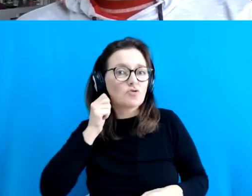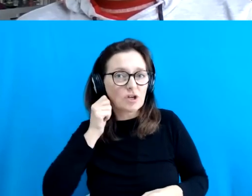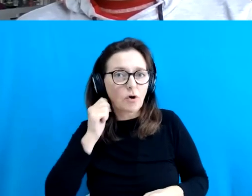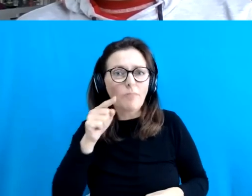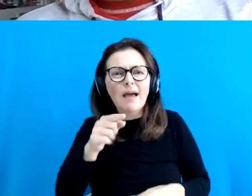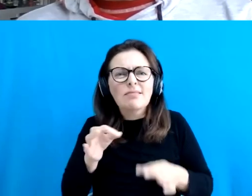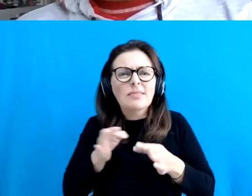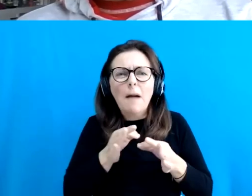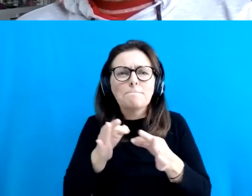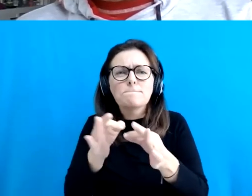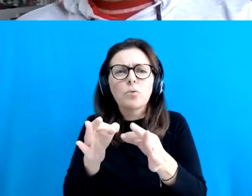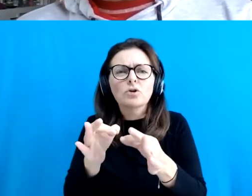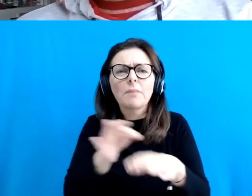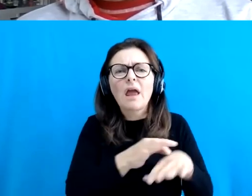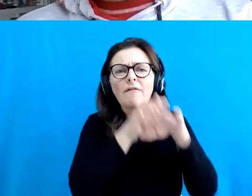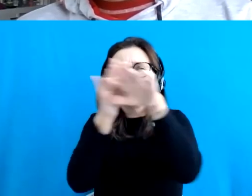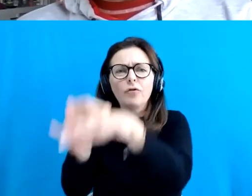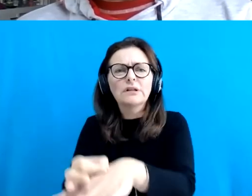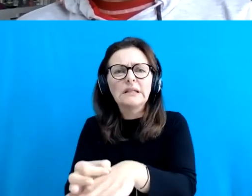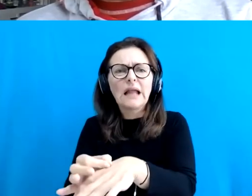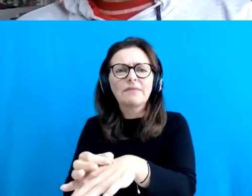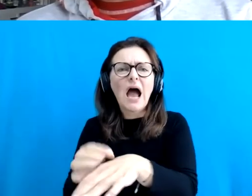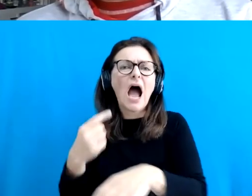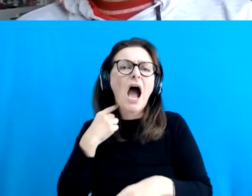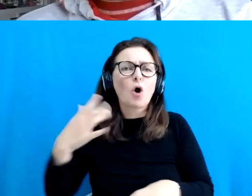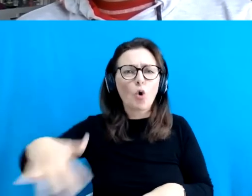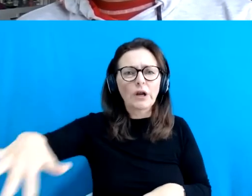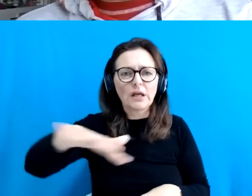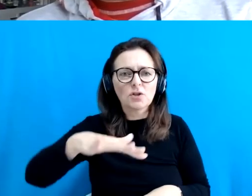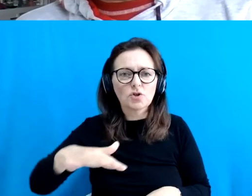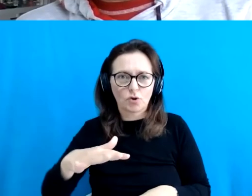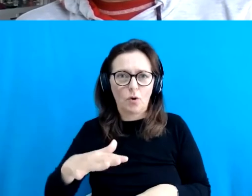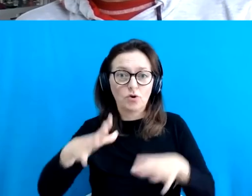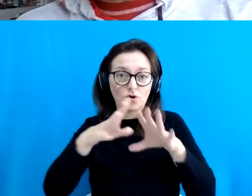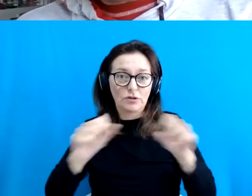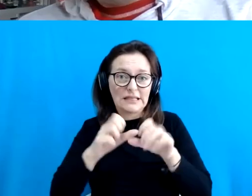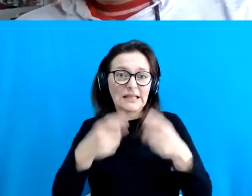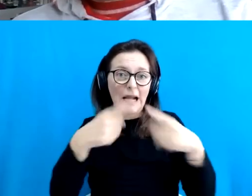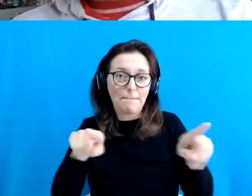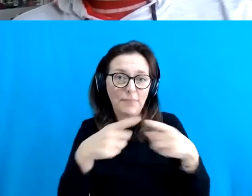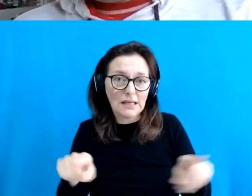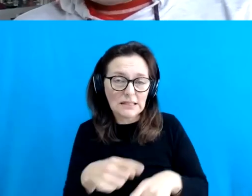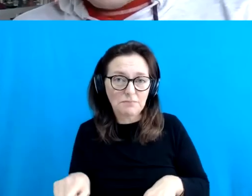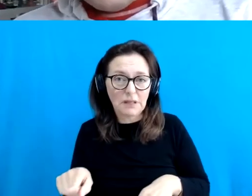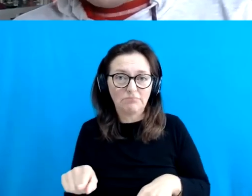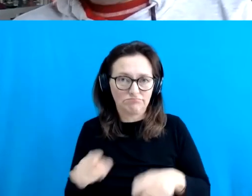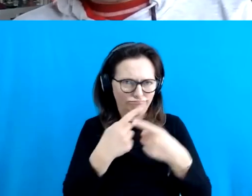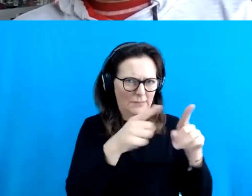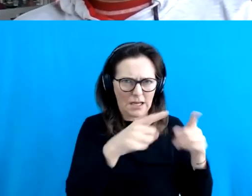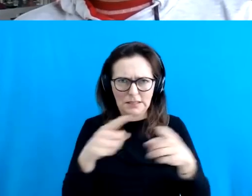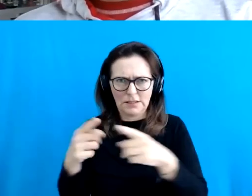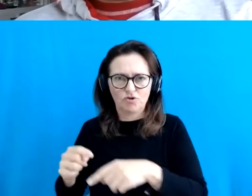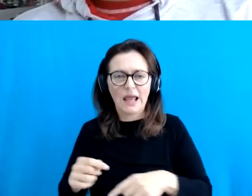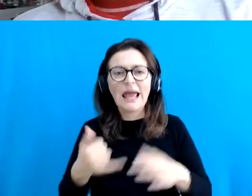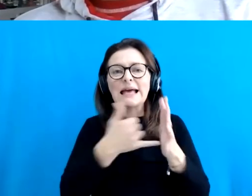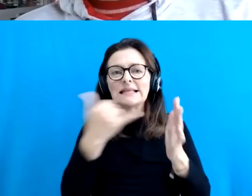pa v Ljubljano, pa na Gorensko, so nastale pesmi Pot spominov, Kraljica vseh kraljic in vse zadnje. Ta zadnja, ki je